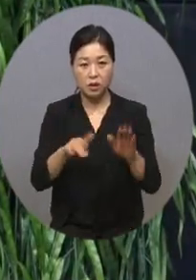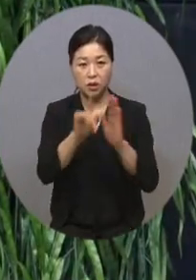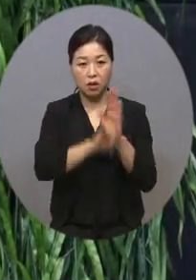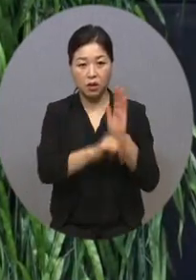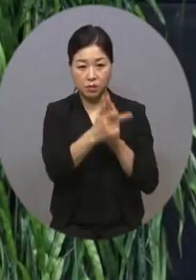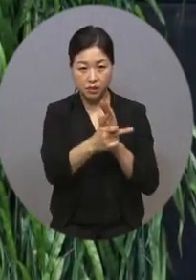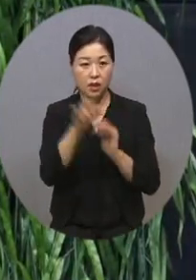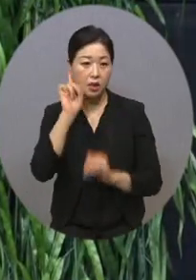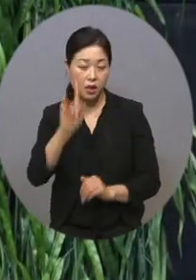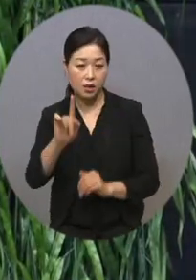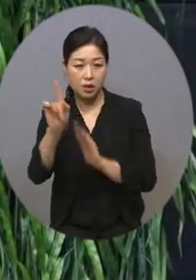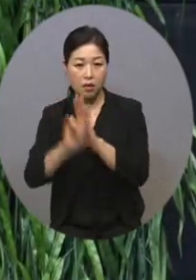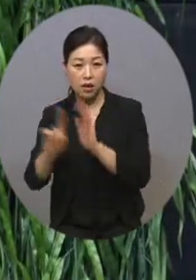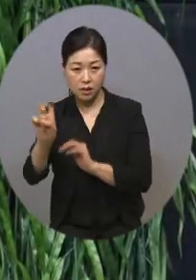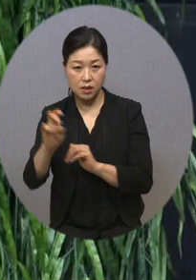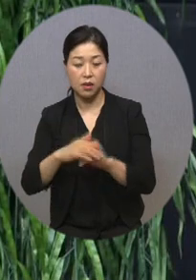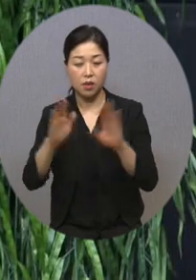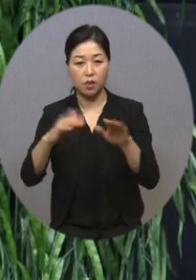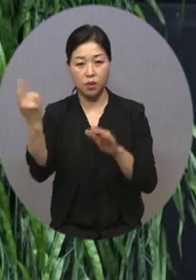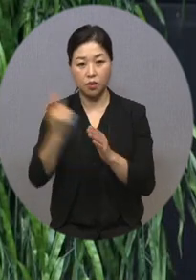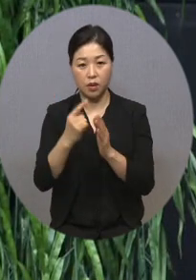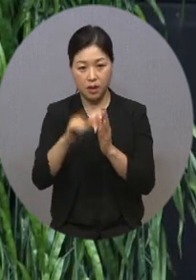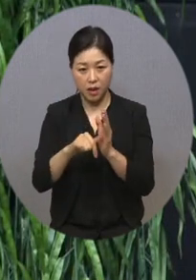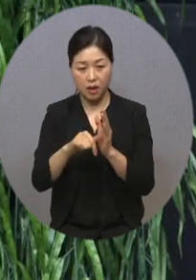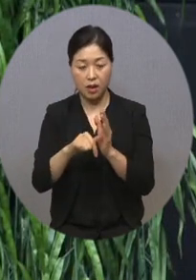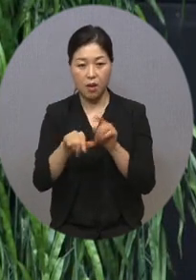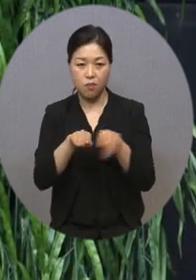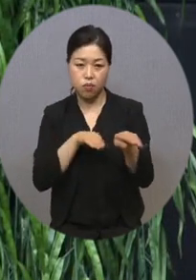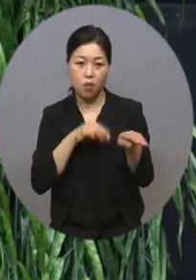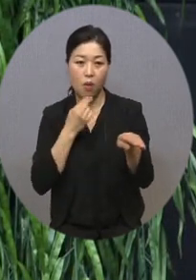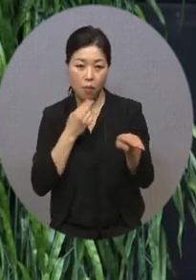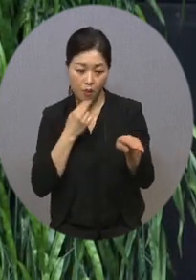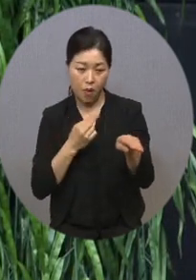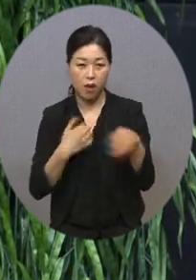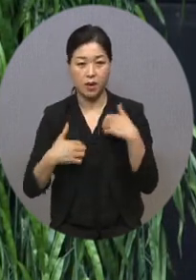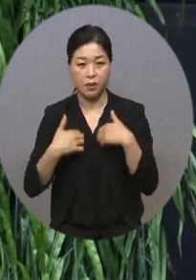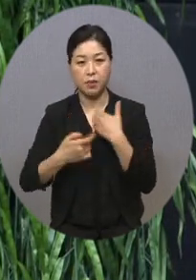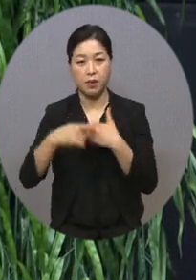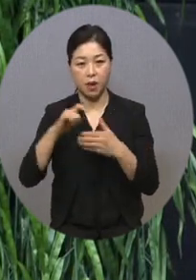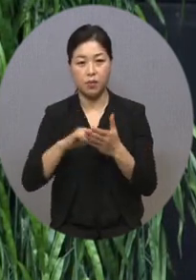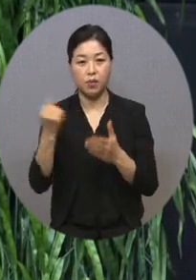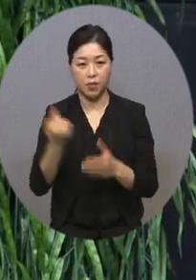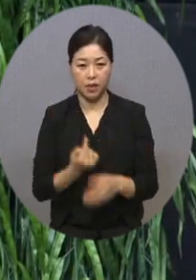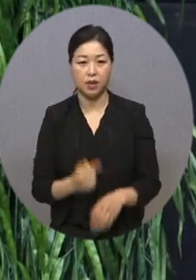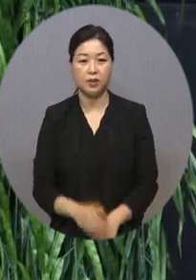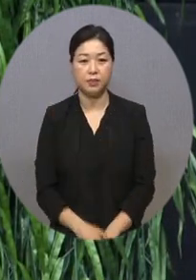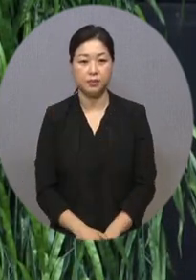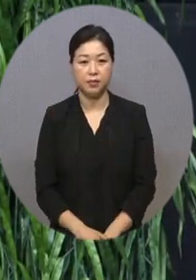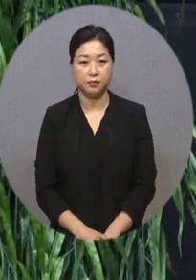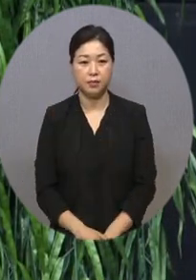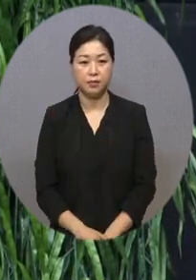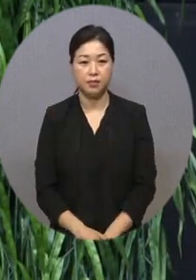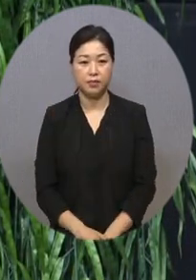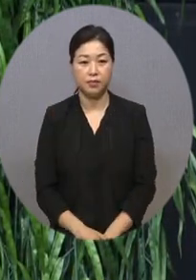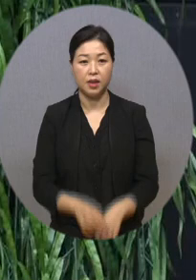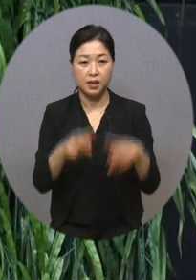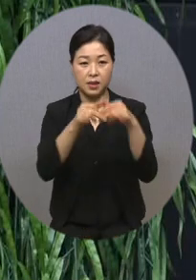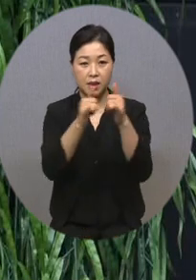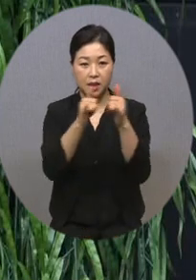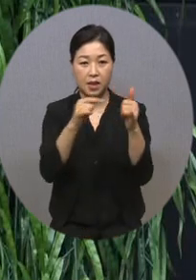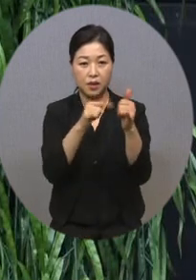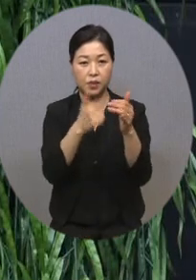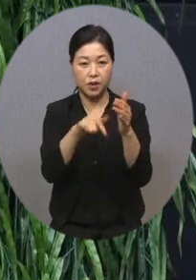그래도 오는 길을 이렇게 많이 안 막히고 참 기쁜 마음으로 왔습니다. 이렇게 우리 장애인들을